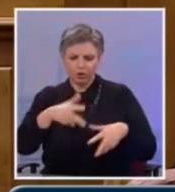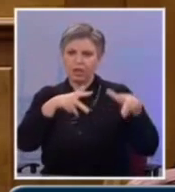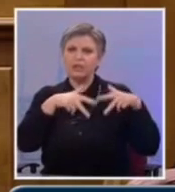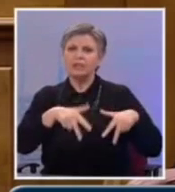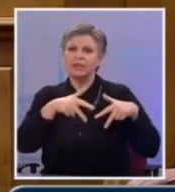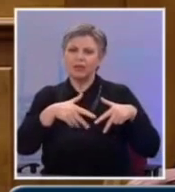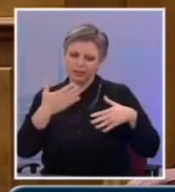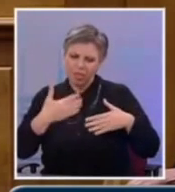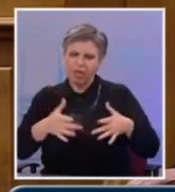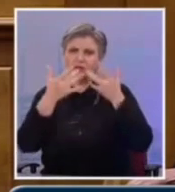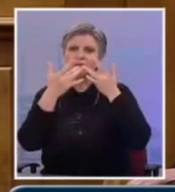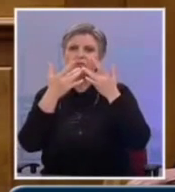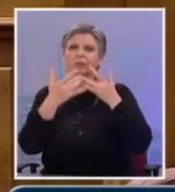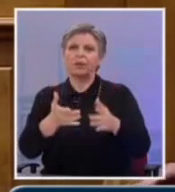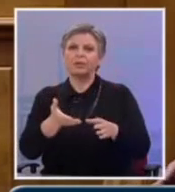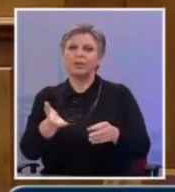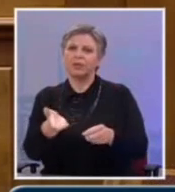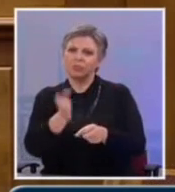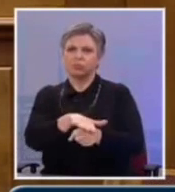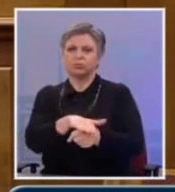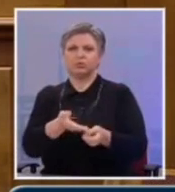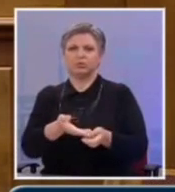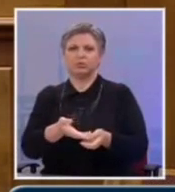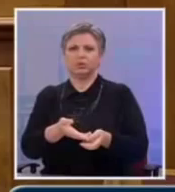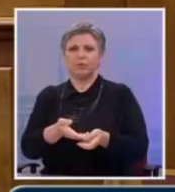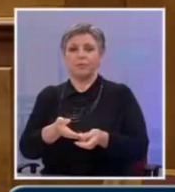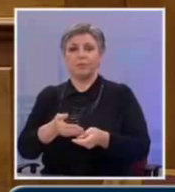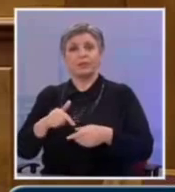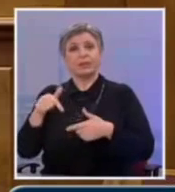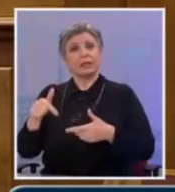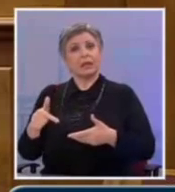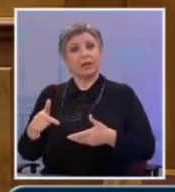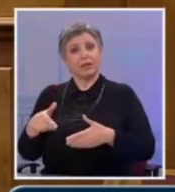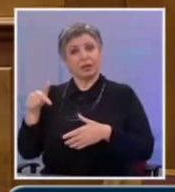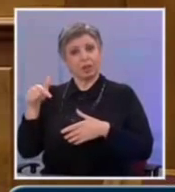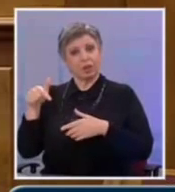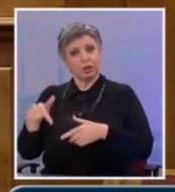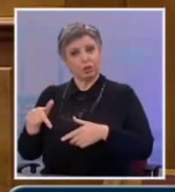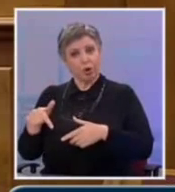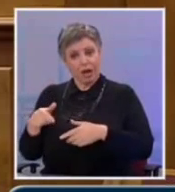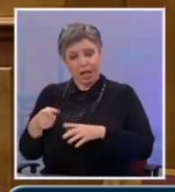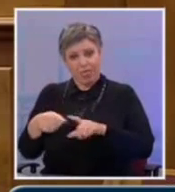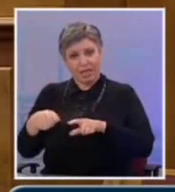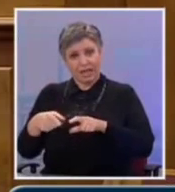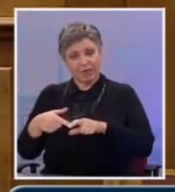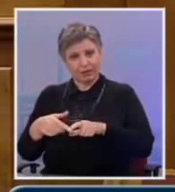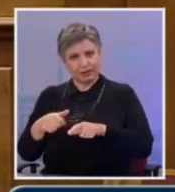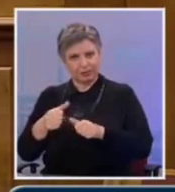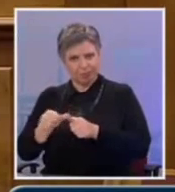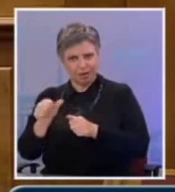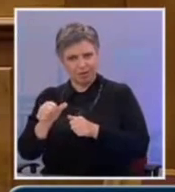εμπιστοσύνη στον ο προϋπολογισμός. Μπορείς να ζητάς παραίθηση στην κυβέρνησης τον Δεκέμβρη, αλλά